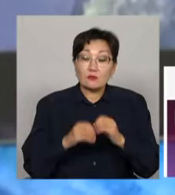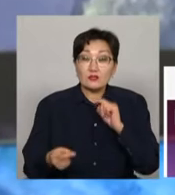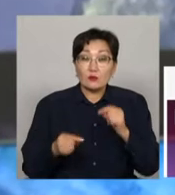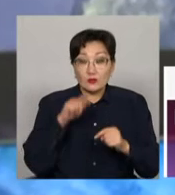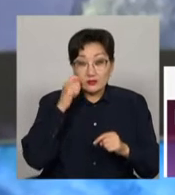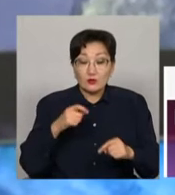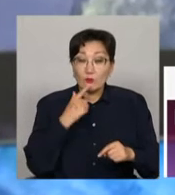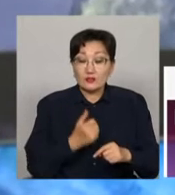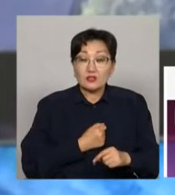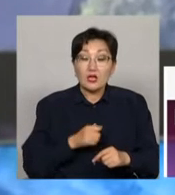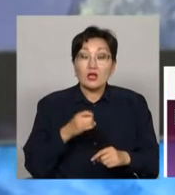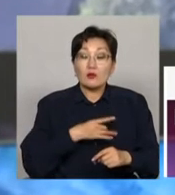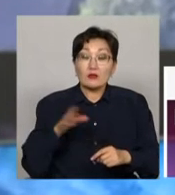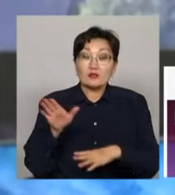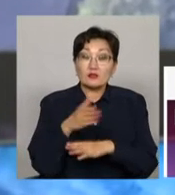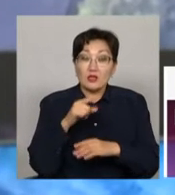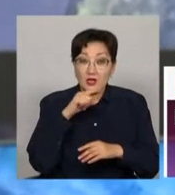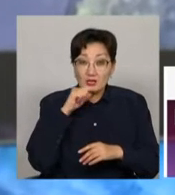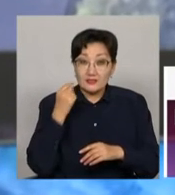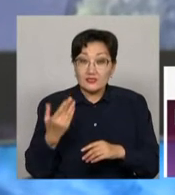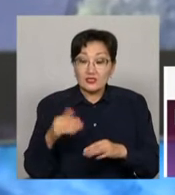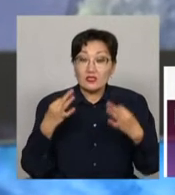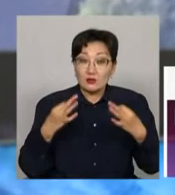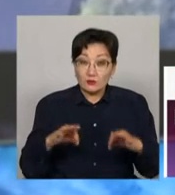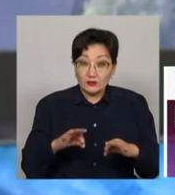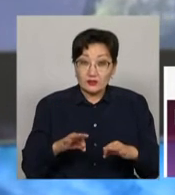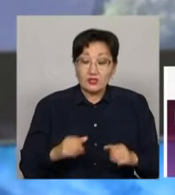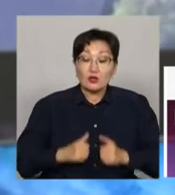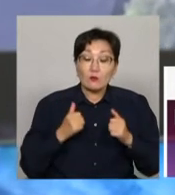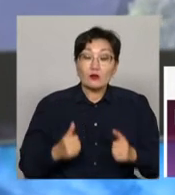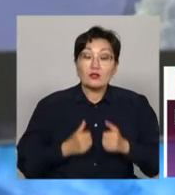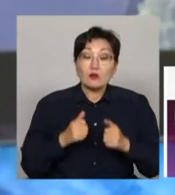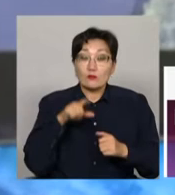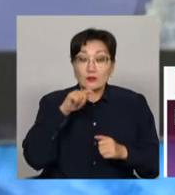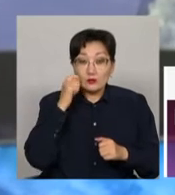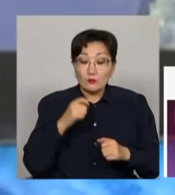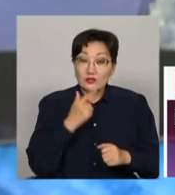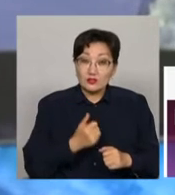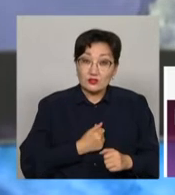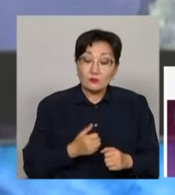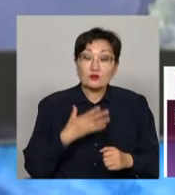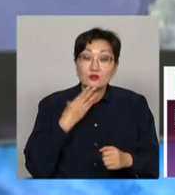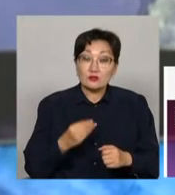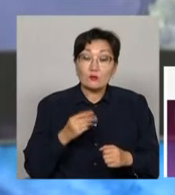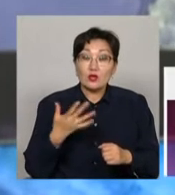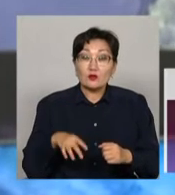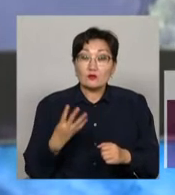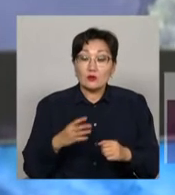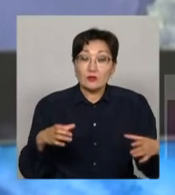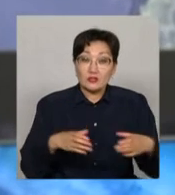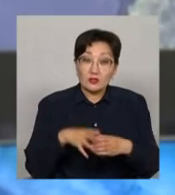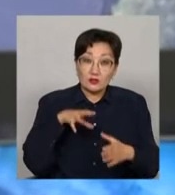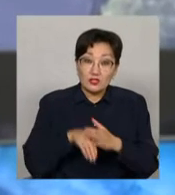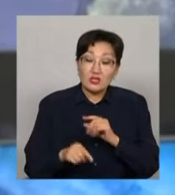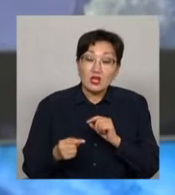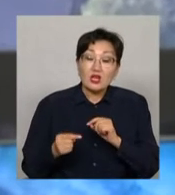қарсыластарымыз ақ жалау ұстап ресейлік тарапқа берілуге тырысты. Сол уақытта бекетке жеткен украиналық әскерилер өздерінің 54-ші бригада құрамына